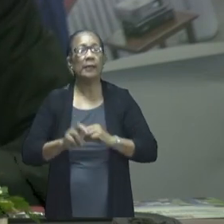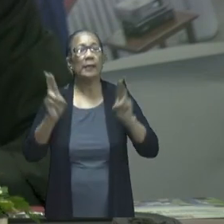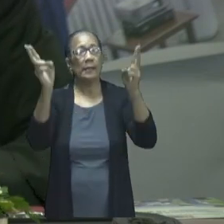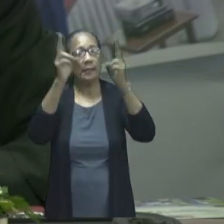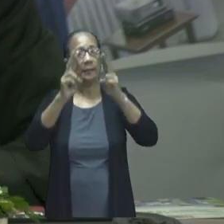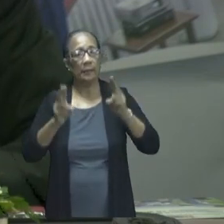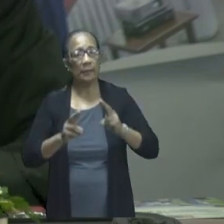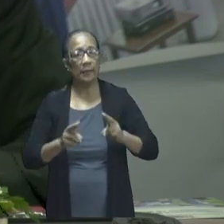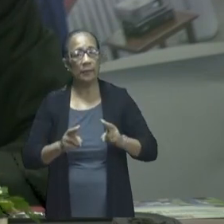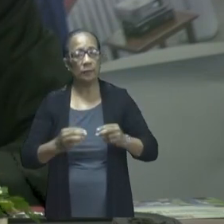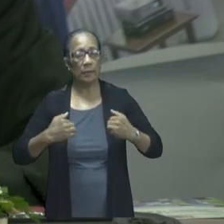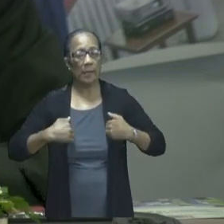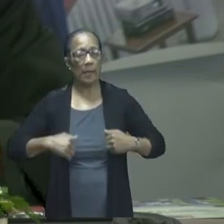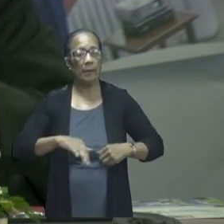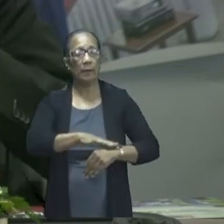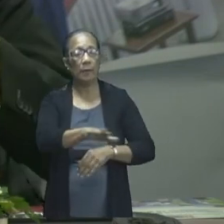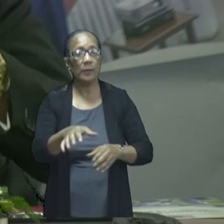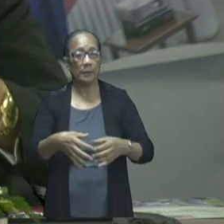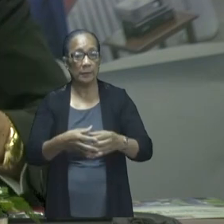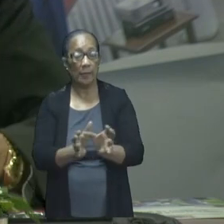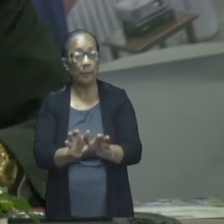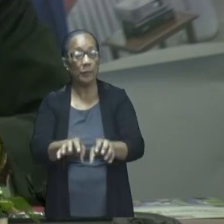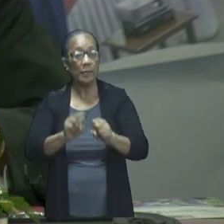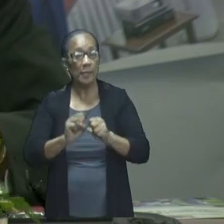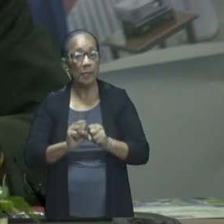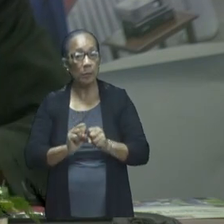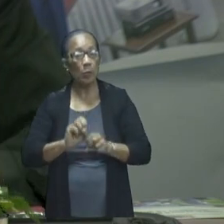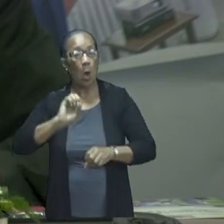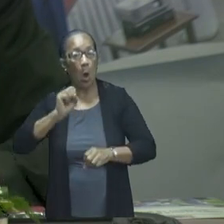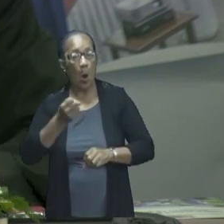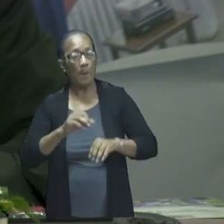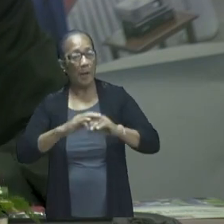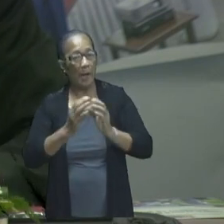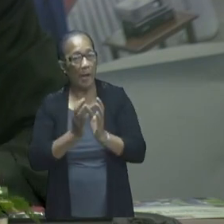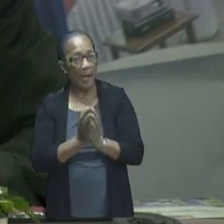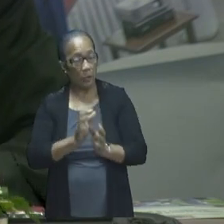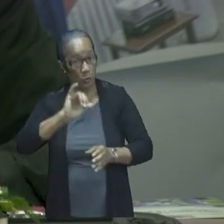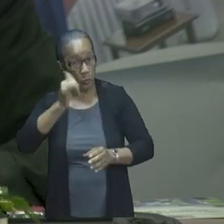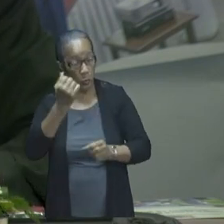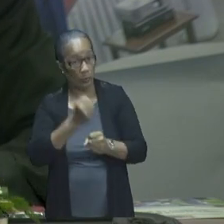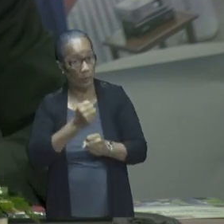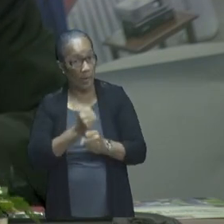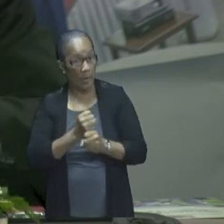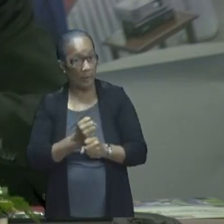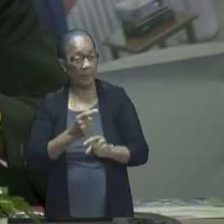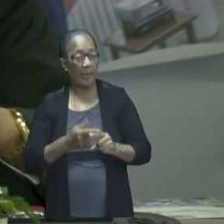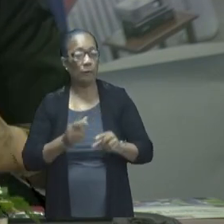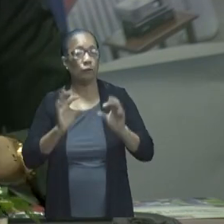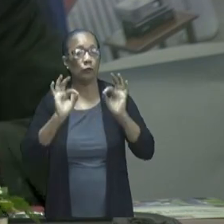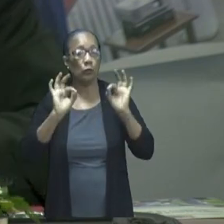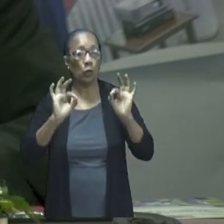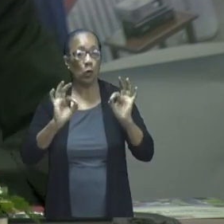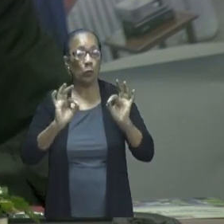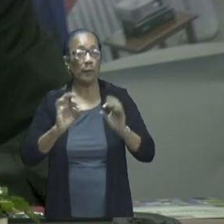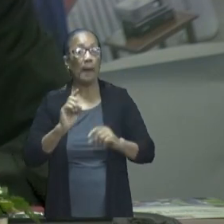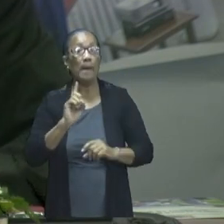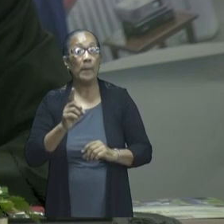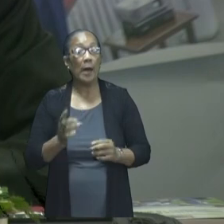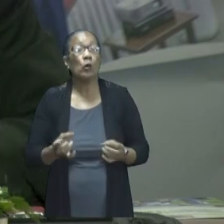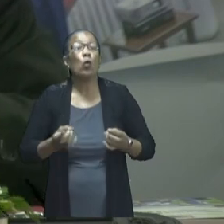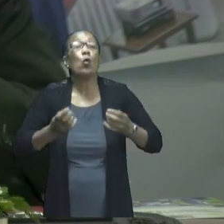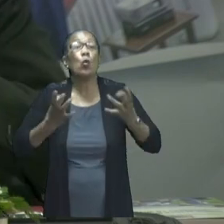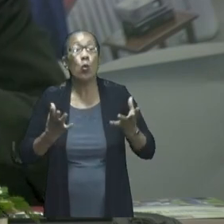moet treffen op het gebied van herstel van vertrouwen op het gebied van hoe ga je je schoot